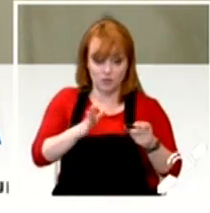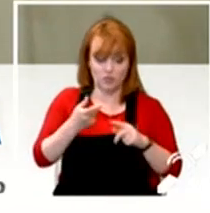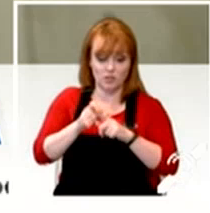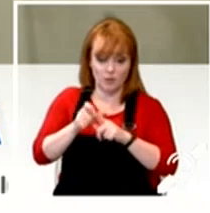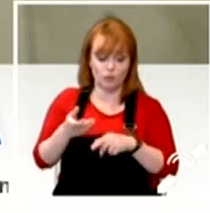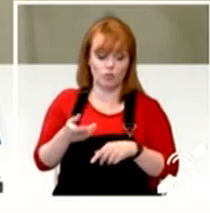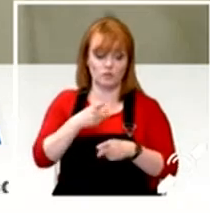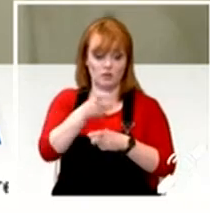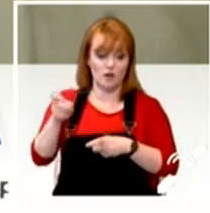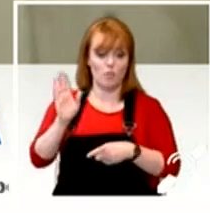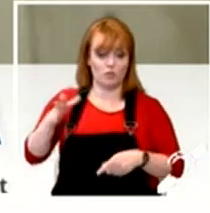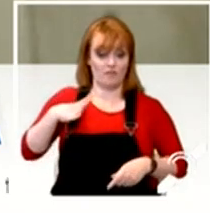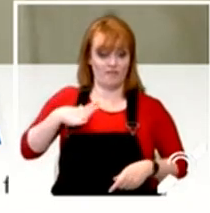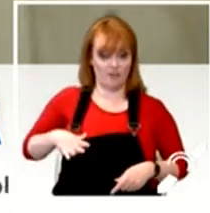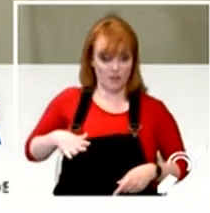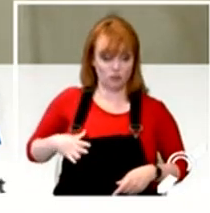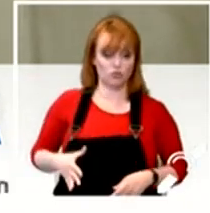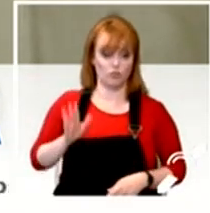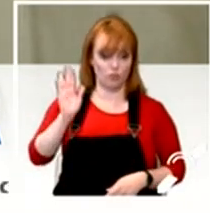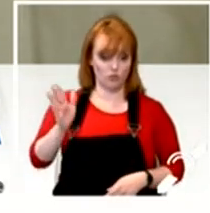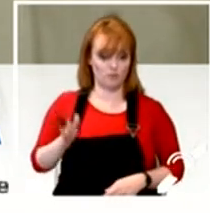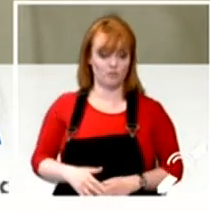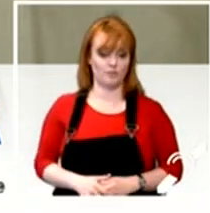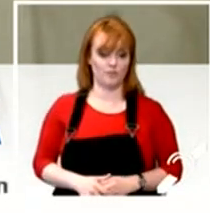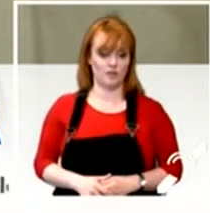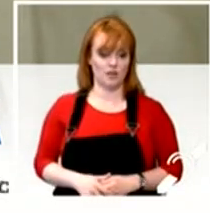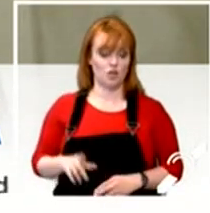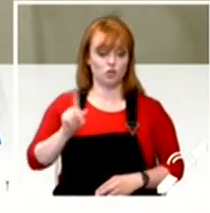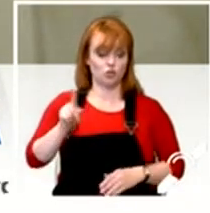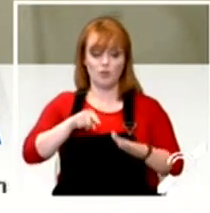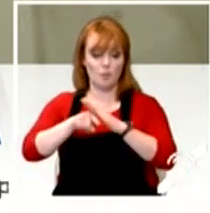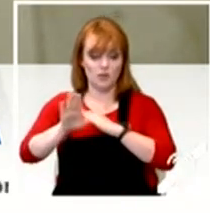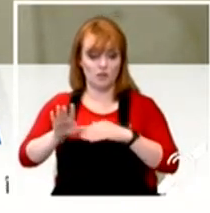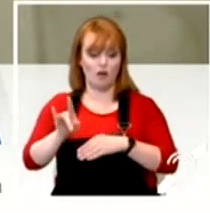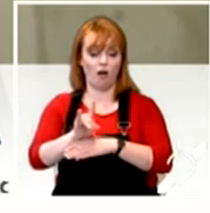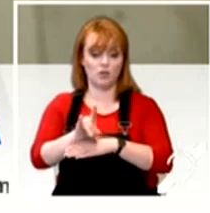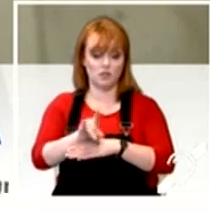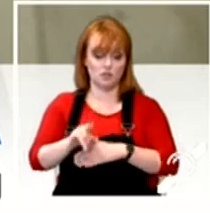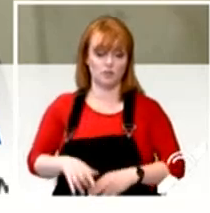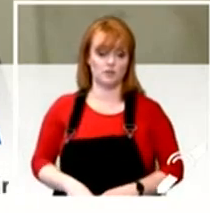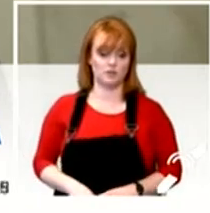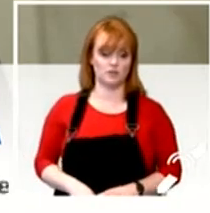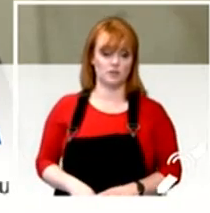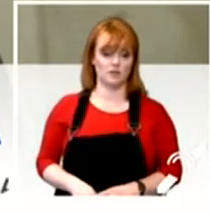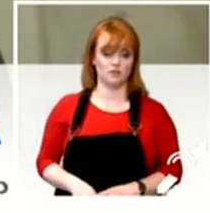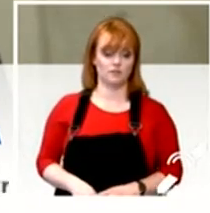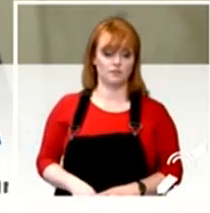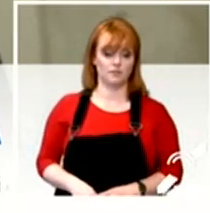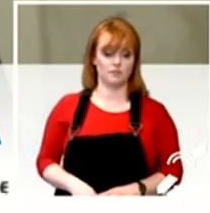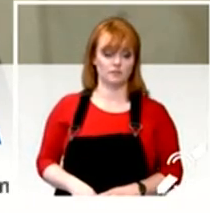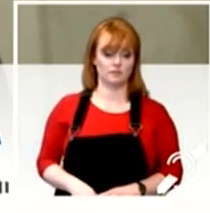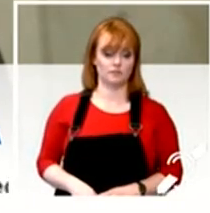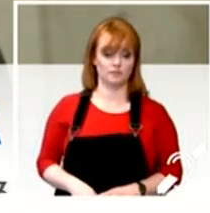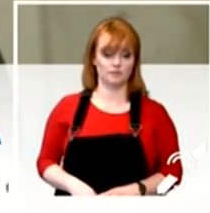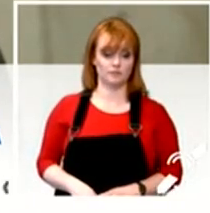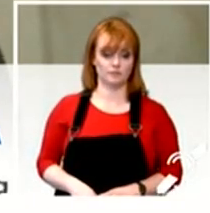atunci vom fi nevoiți, în organizat ordin, ca să nu bieșim ca trusливe crise potom. Либо